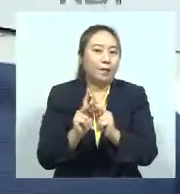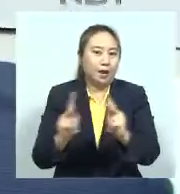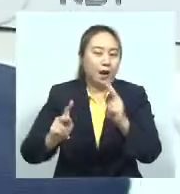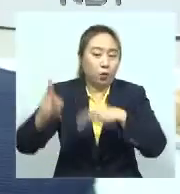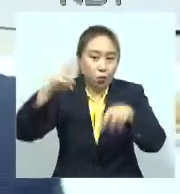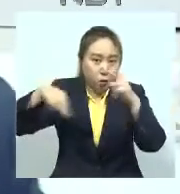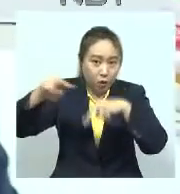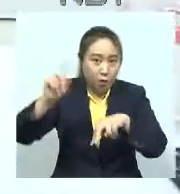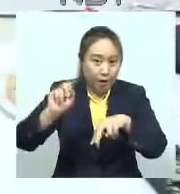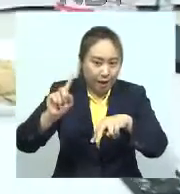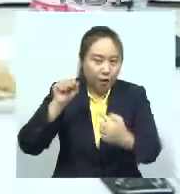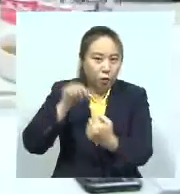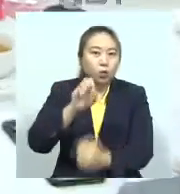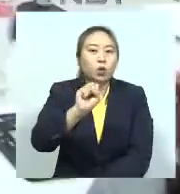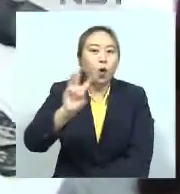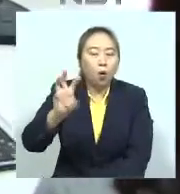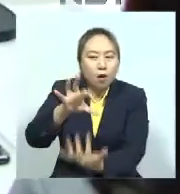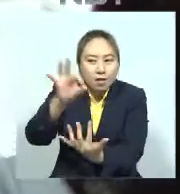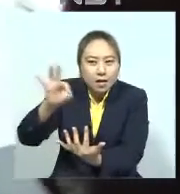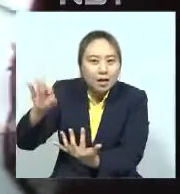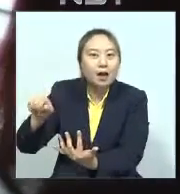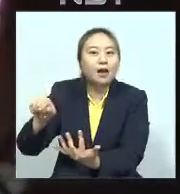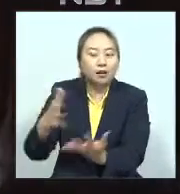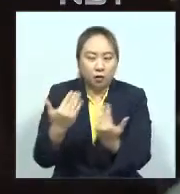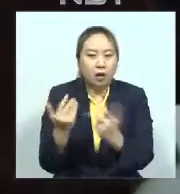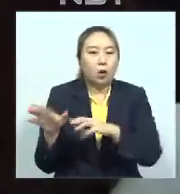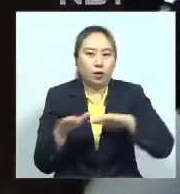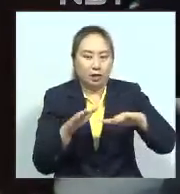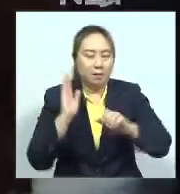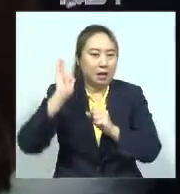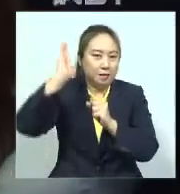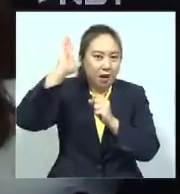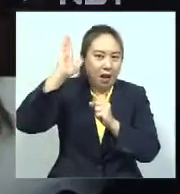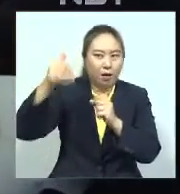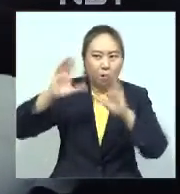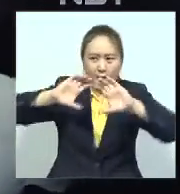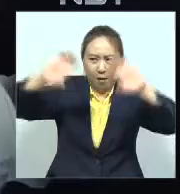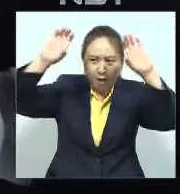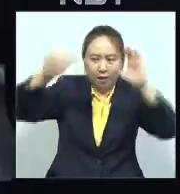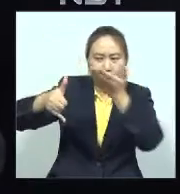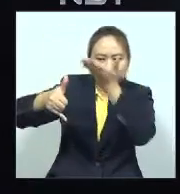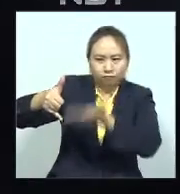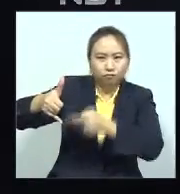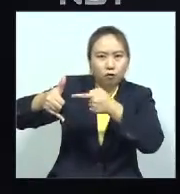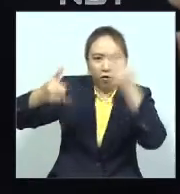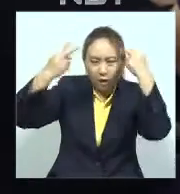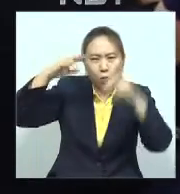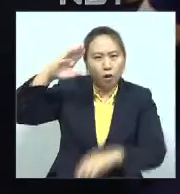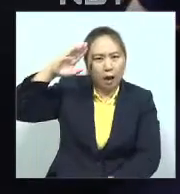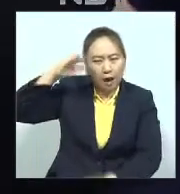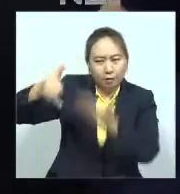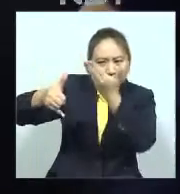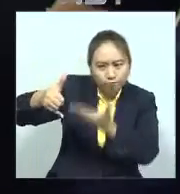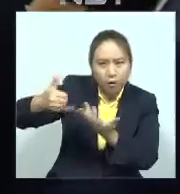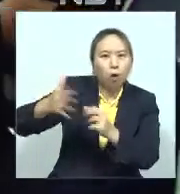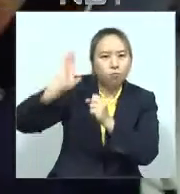ริงกรณีการสรรหาสว.ขณะเดียวกันก็เตรียมที่จะอภิปรายรัฐบาลเรื่องคุณสมบัติของพลเอกประยุทธ์จันทร์โอชานายกรัฐมนต